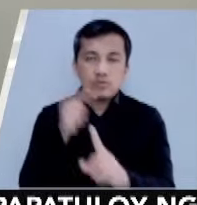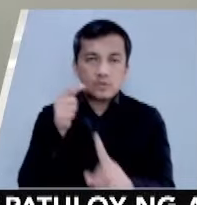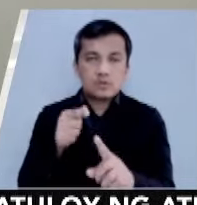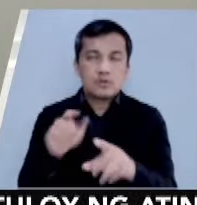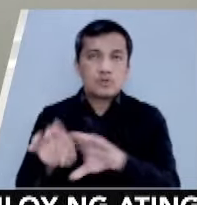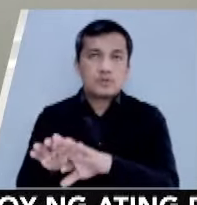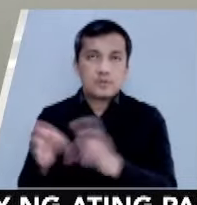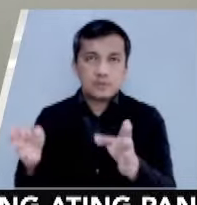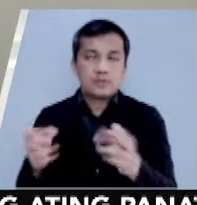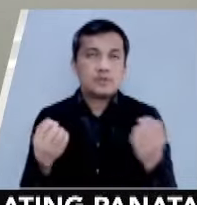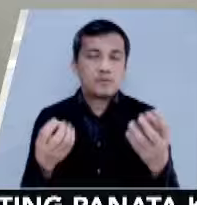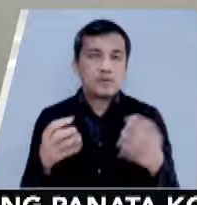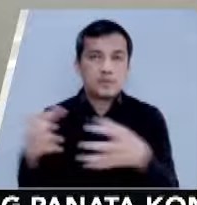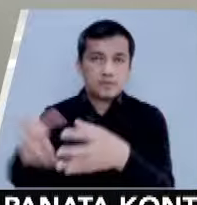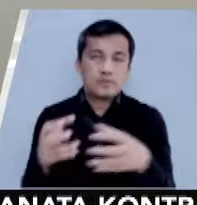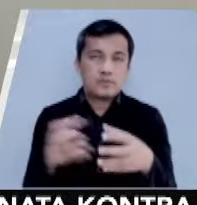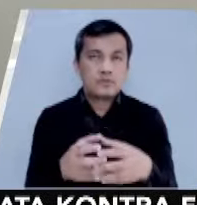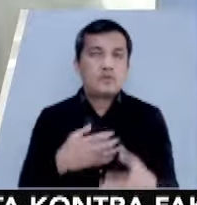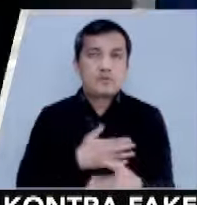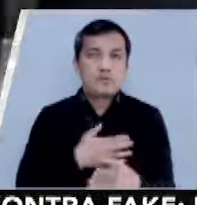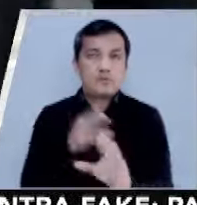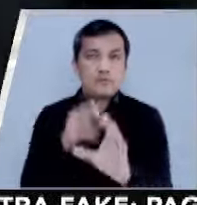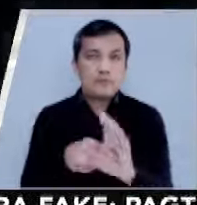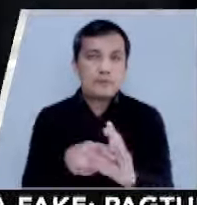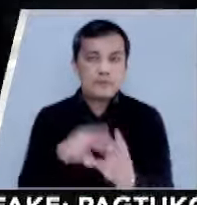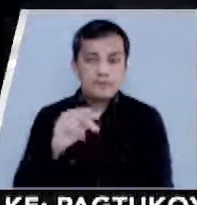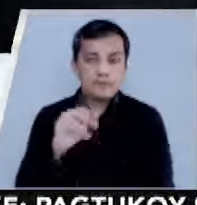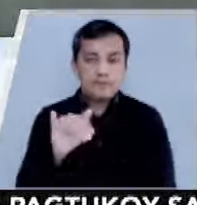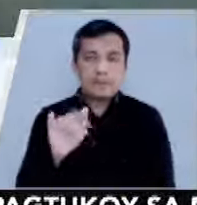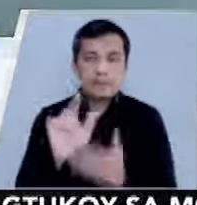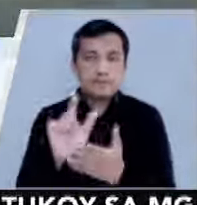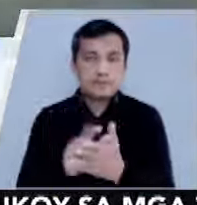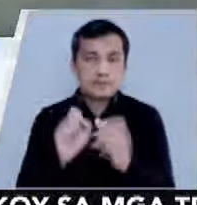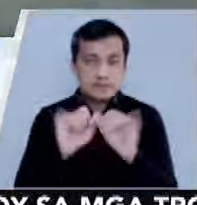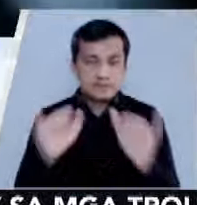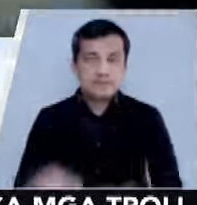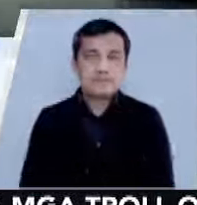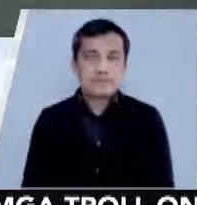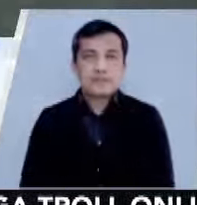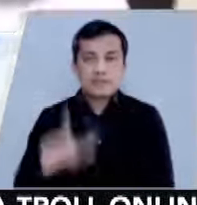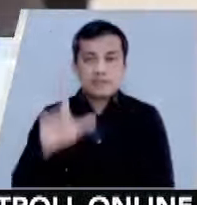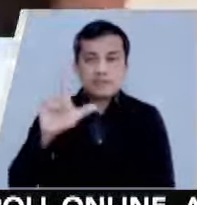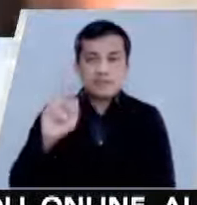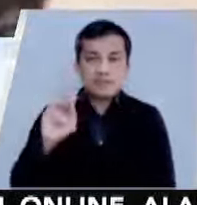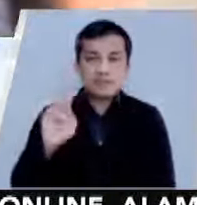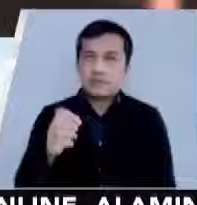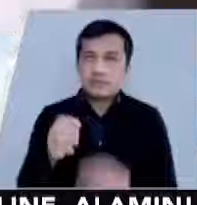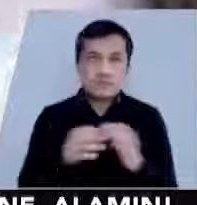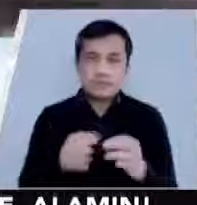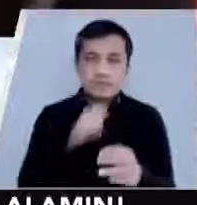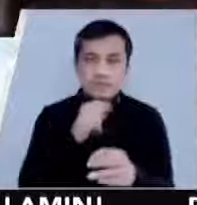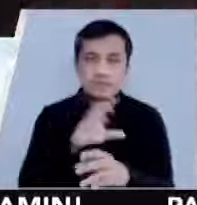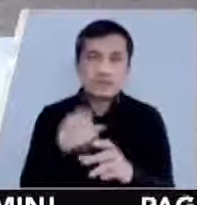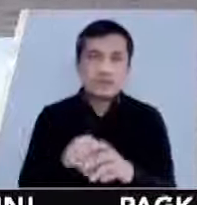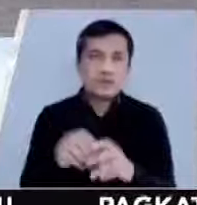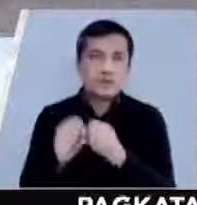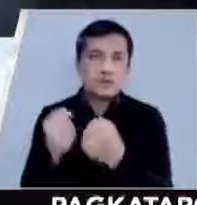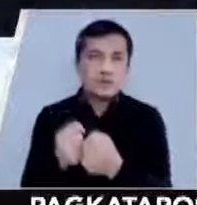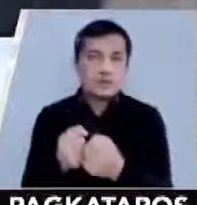maraming grupo na gustong makilahok sa party list system. Paliwanag ng lente, hindi kasi kailangang bahagi ka ng sektor na kinakatawan